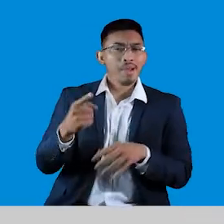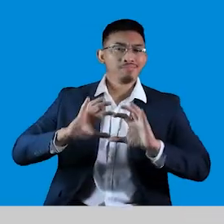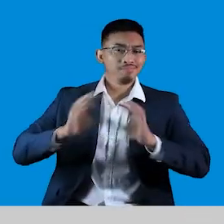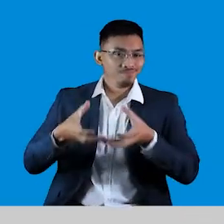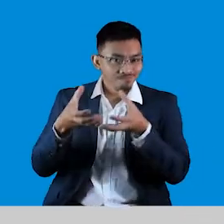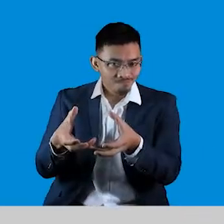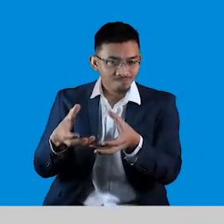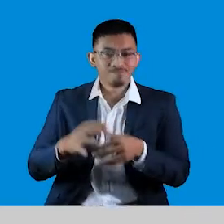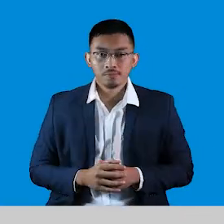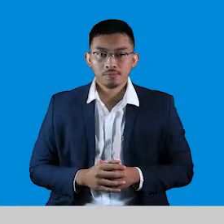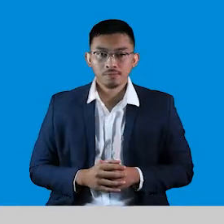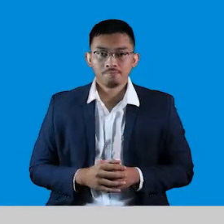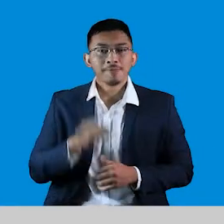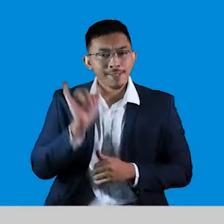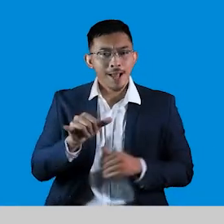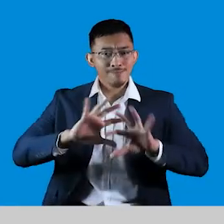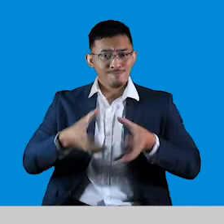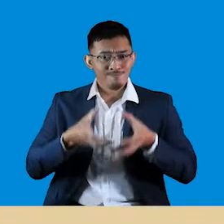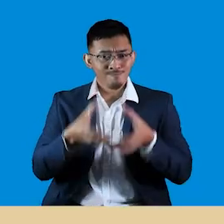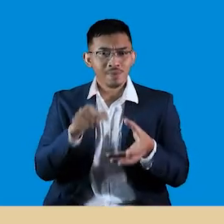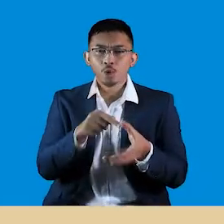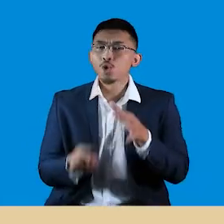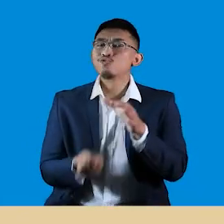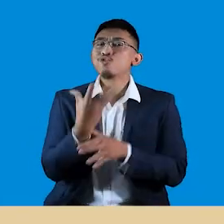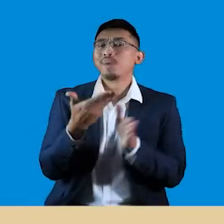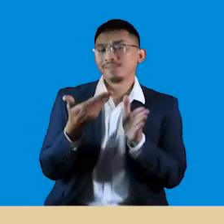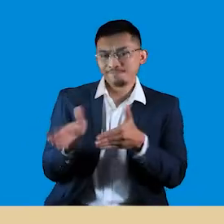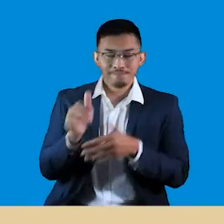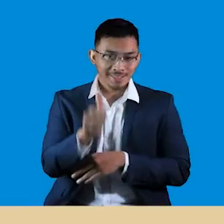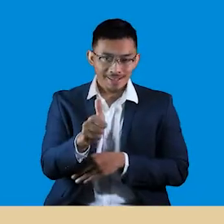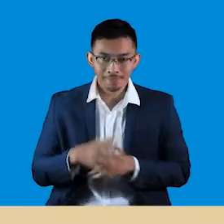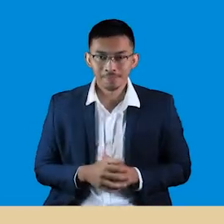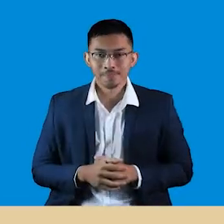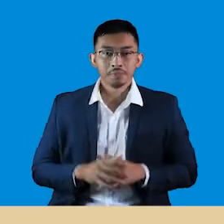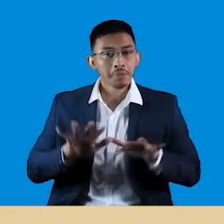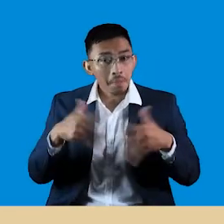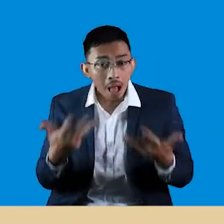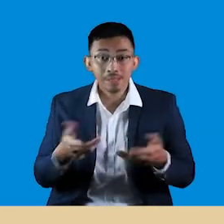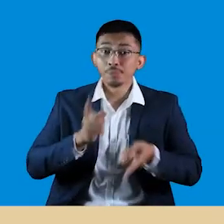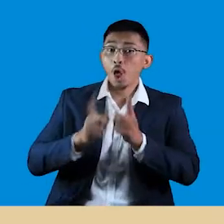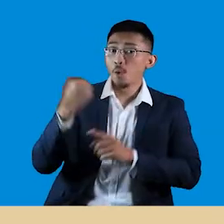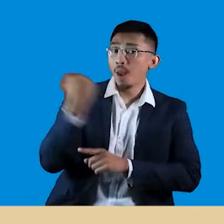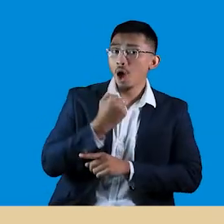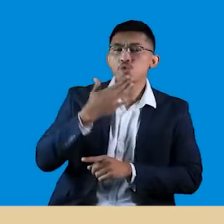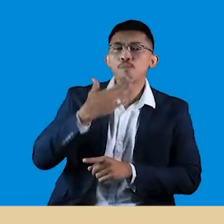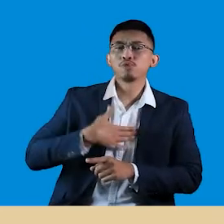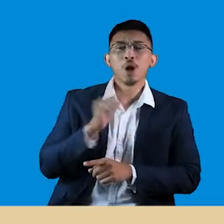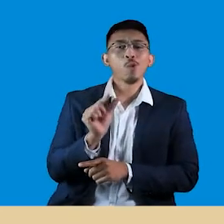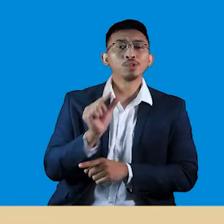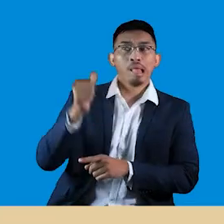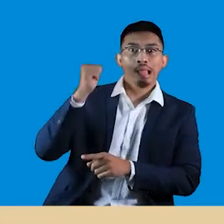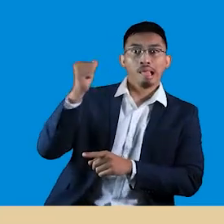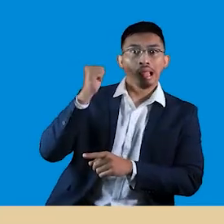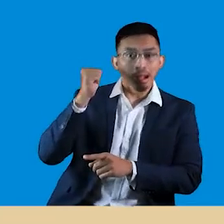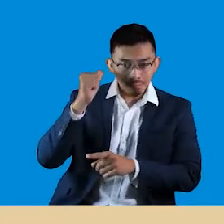hingga gratifikasi. Iya, gratifikasi bisa menjadi sumber munculnya konflik kepentingan. Apalagi kalau pelaku memang